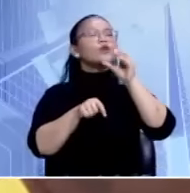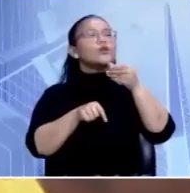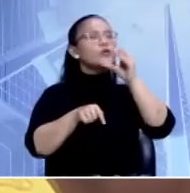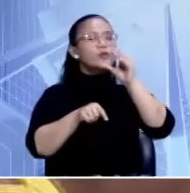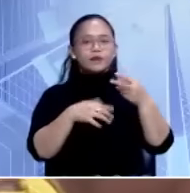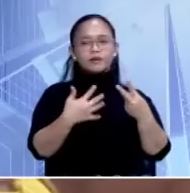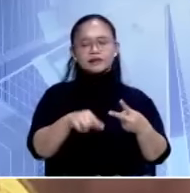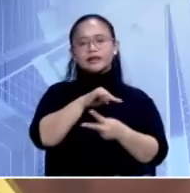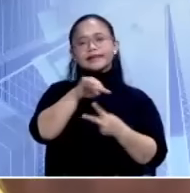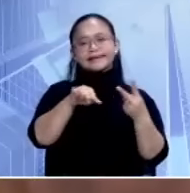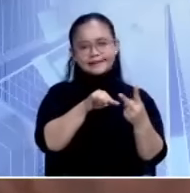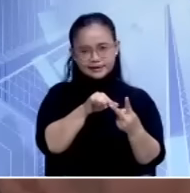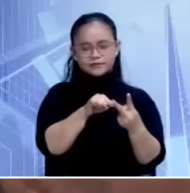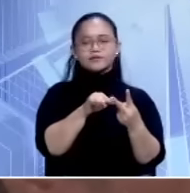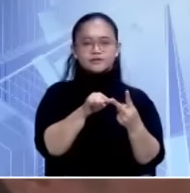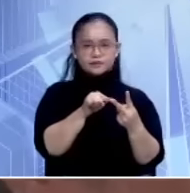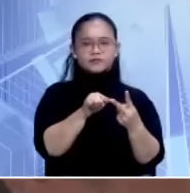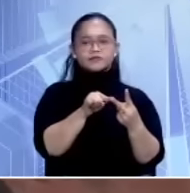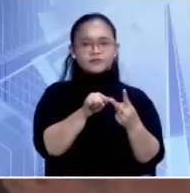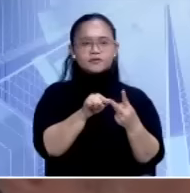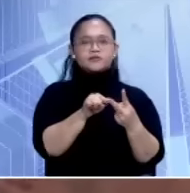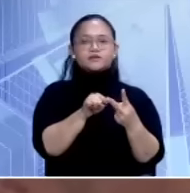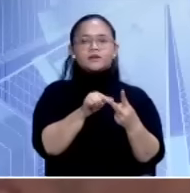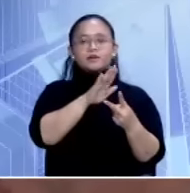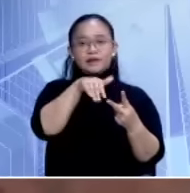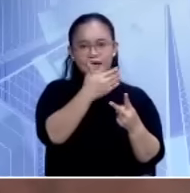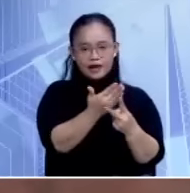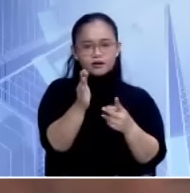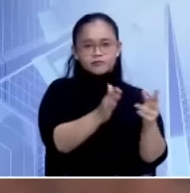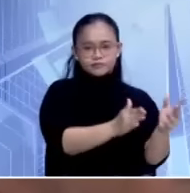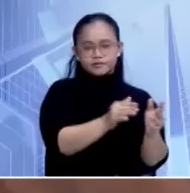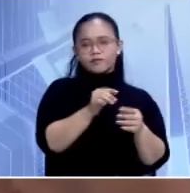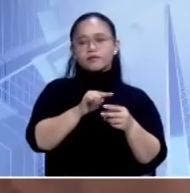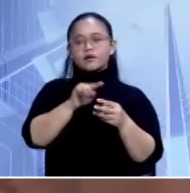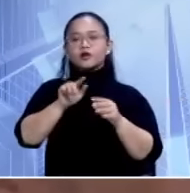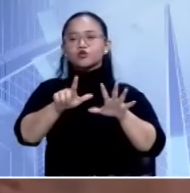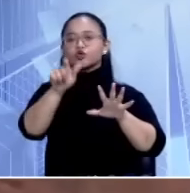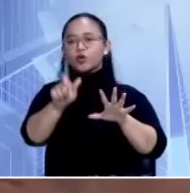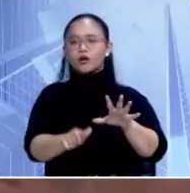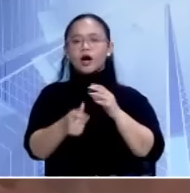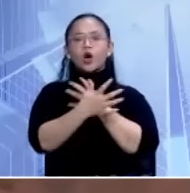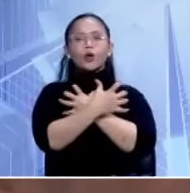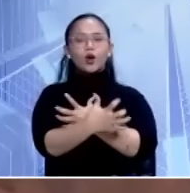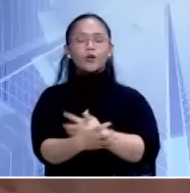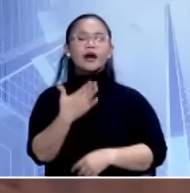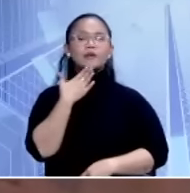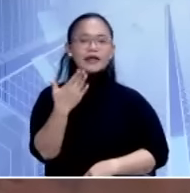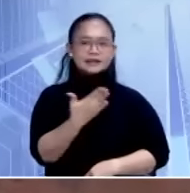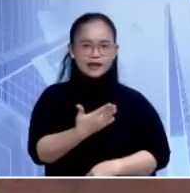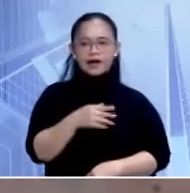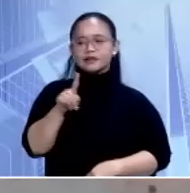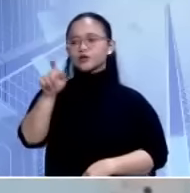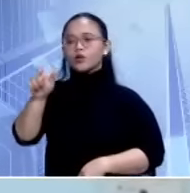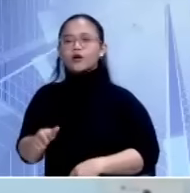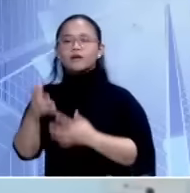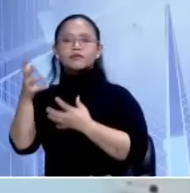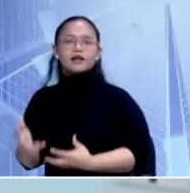depan ruko kopi, kemudian 7 luka ringan dan 1 luka